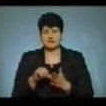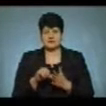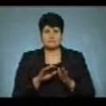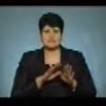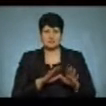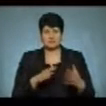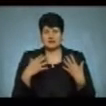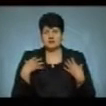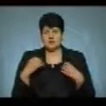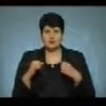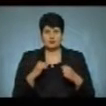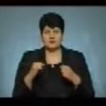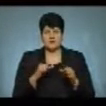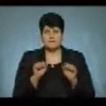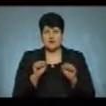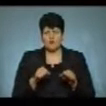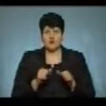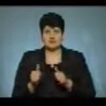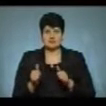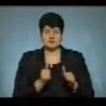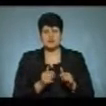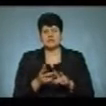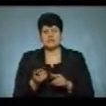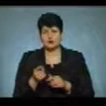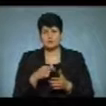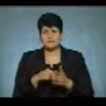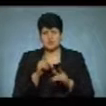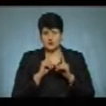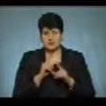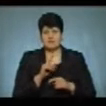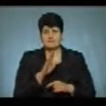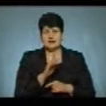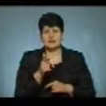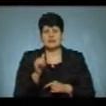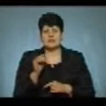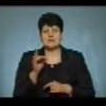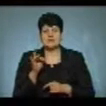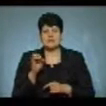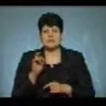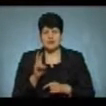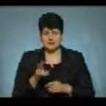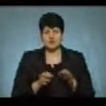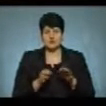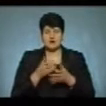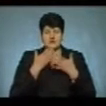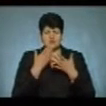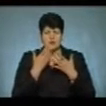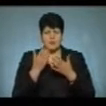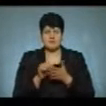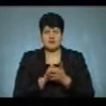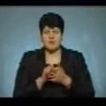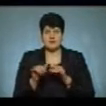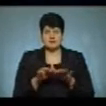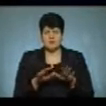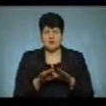заступник начальника управління правового забезпечення Тернопільської міськради Віталій Гірняк. Суддя Надія Дерих зачитує матеріали справи. Після